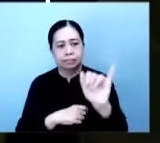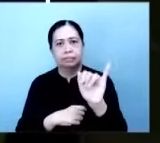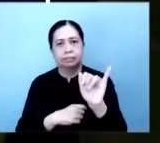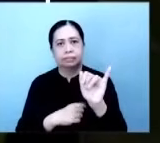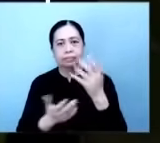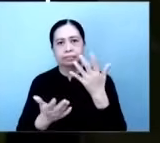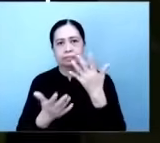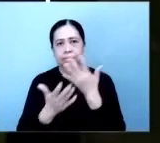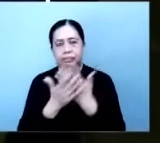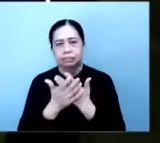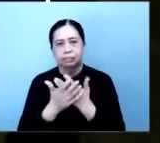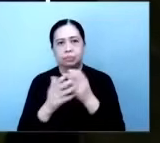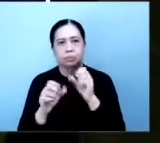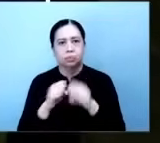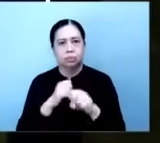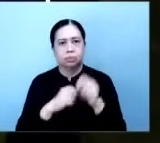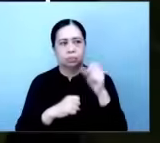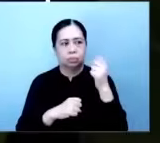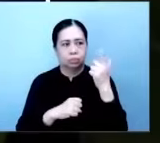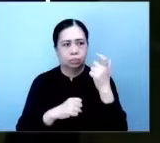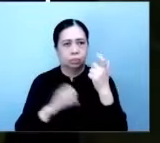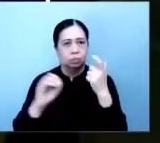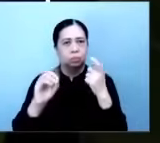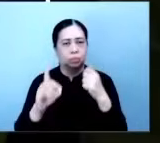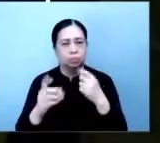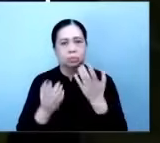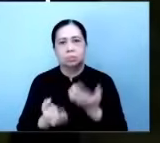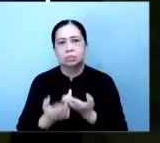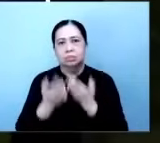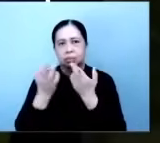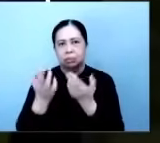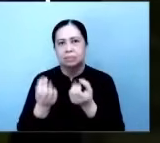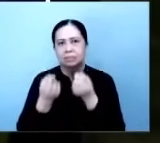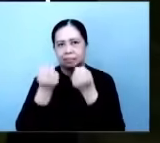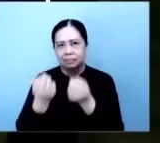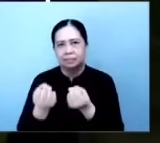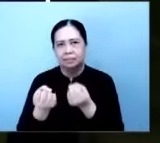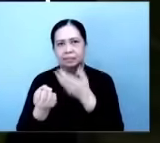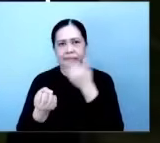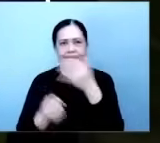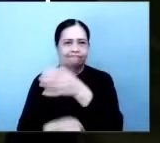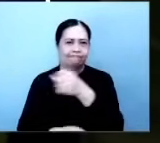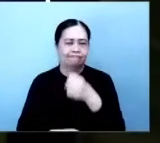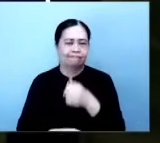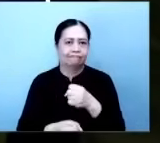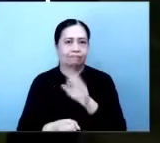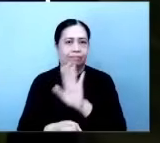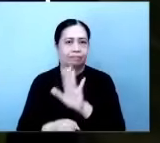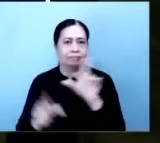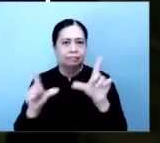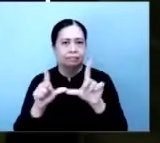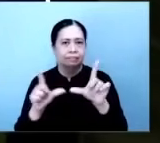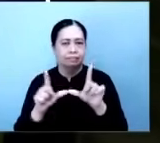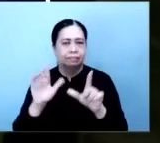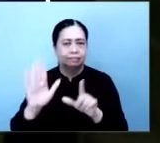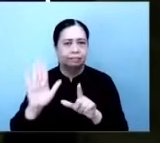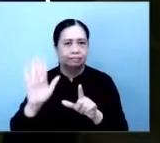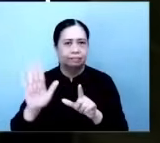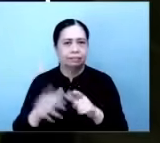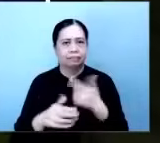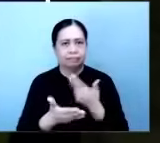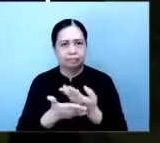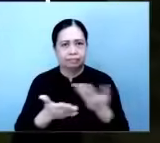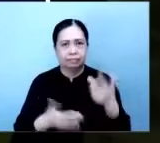henceforth ang Firearms and Explosive Office po ay nagrekomenda para i-revoke at i-cancel po yung license to own and possess